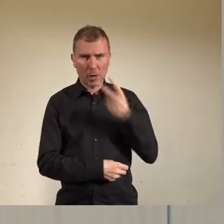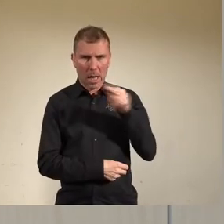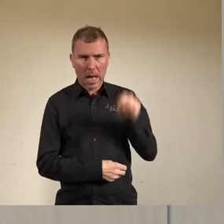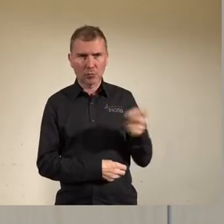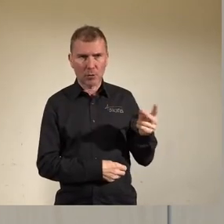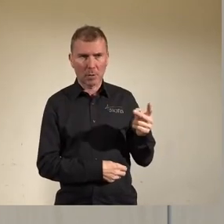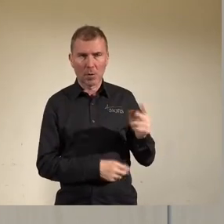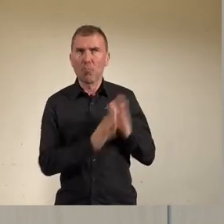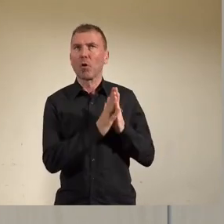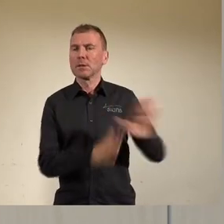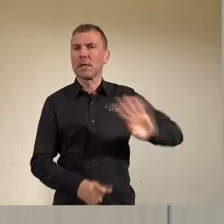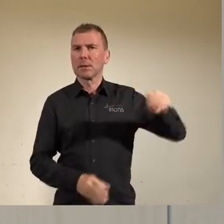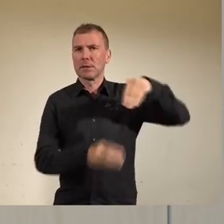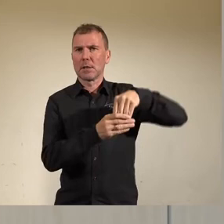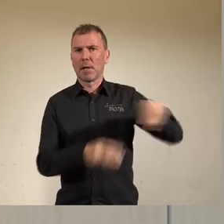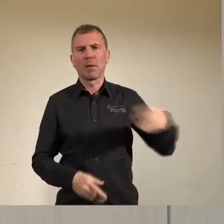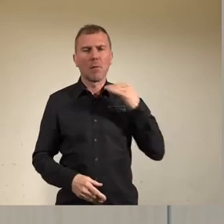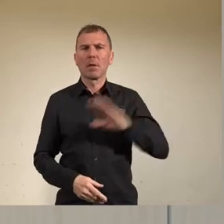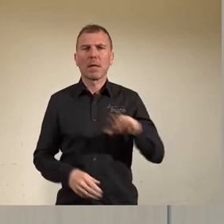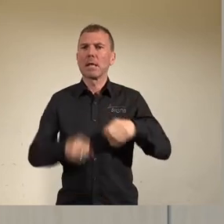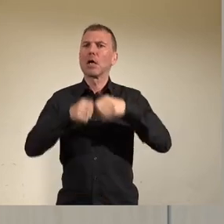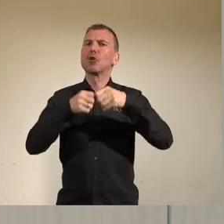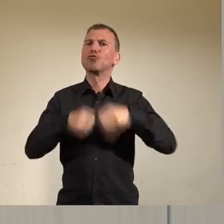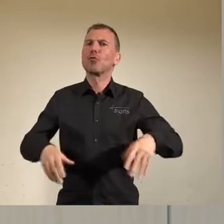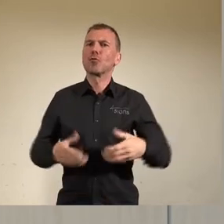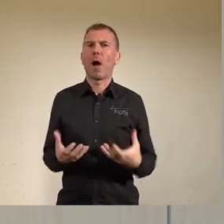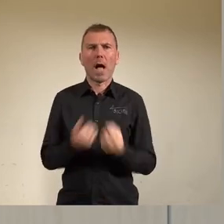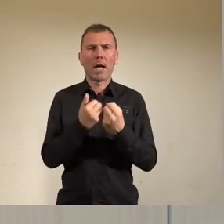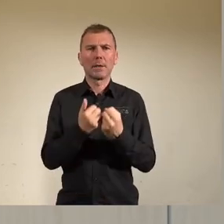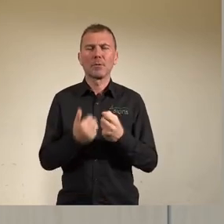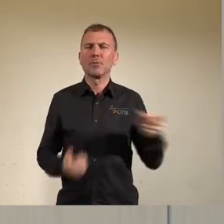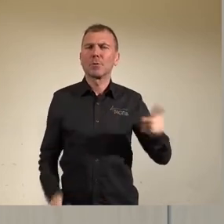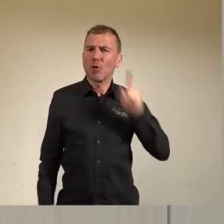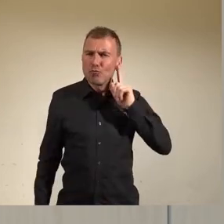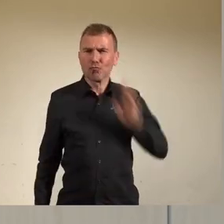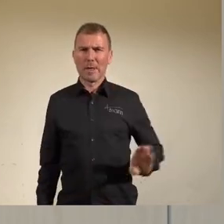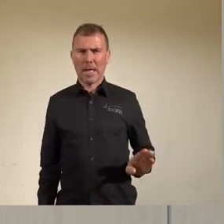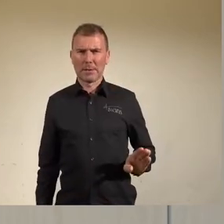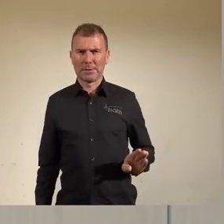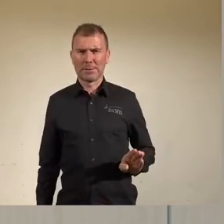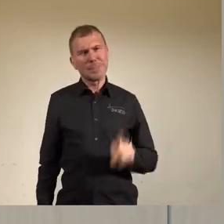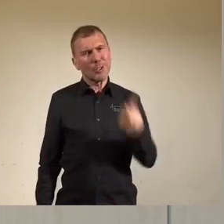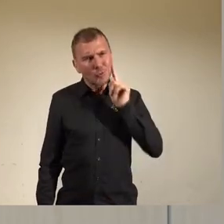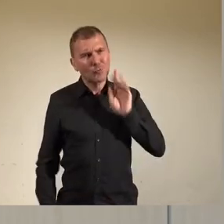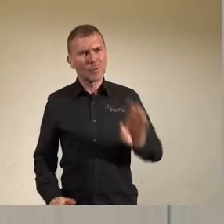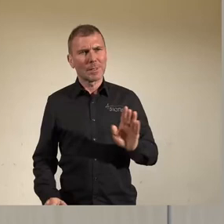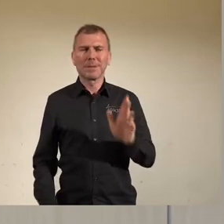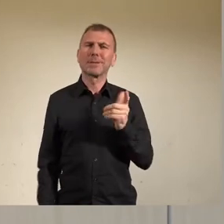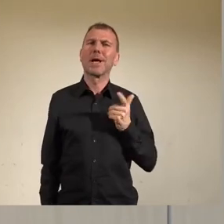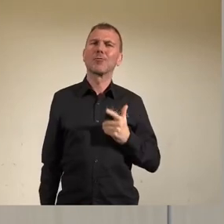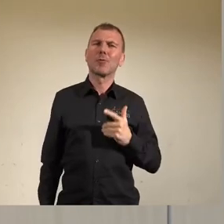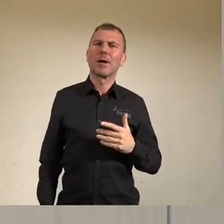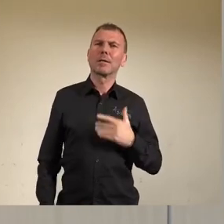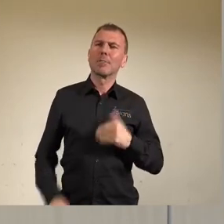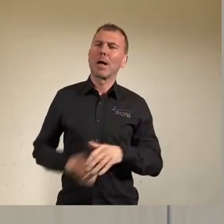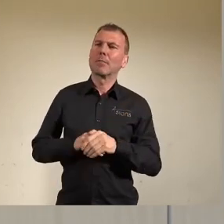auch ganz gut so. Denn sie wollen keine Strukturen erhalten und sie schwindeln hier was vor. Und es ist ein bisschen schade, dass meine Genossin